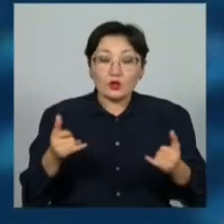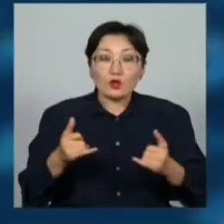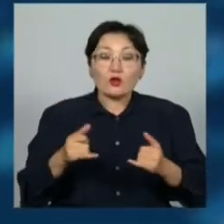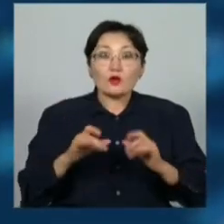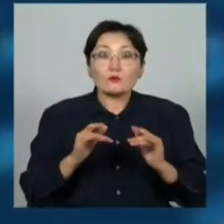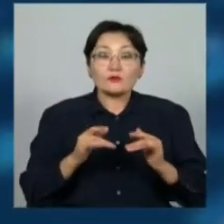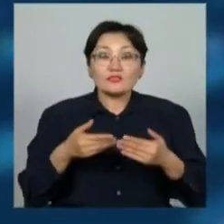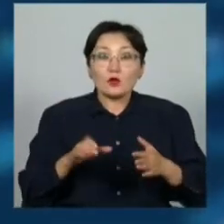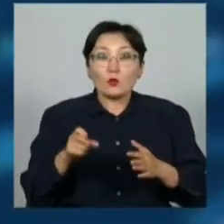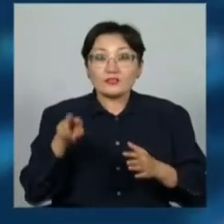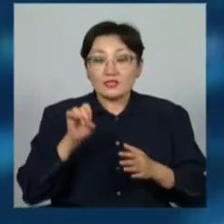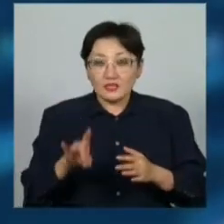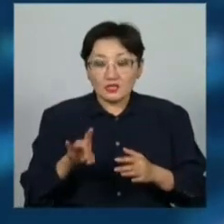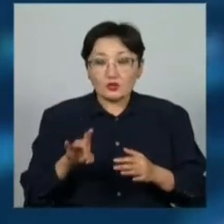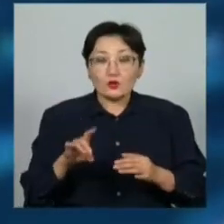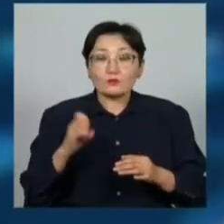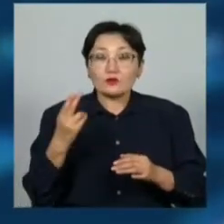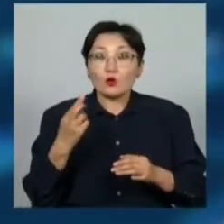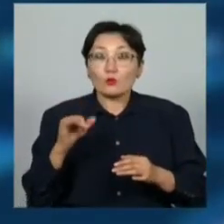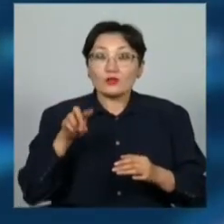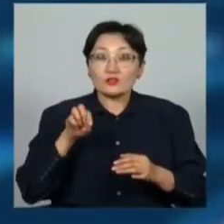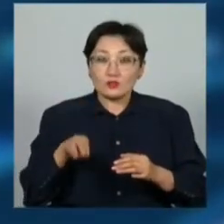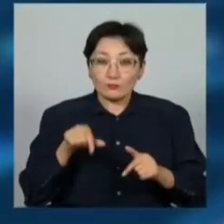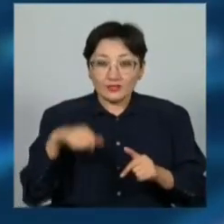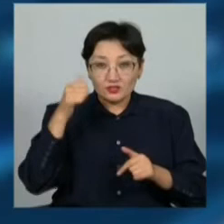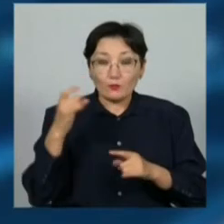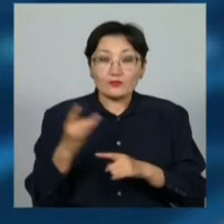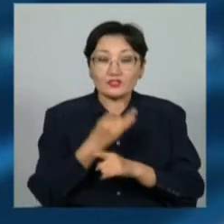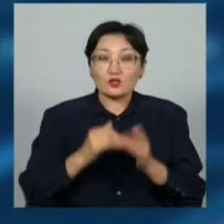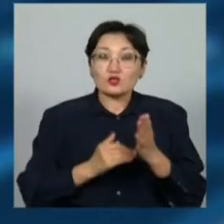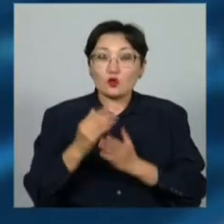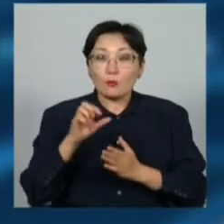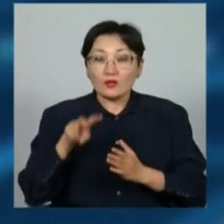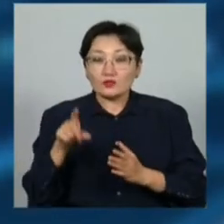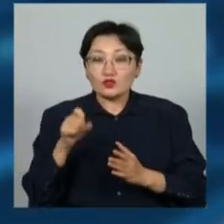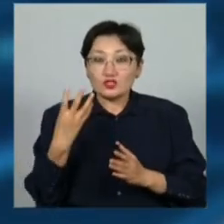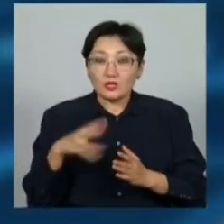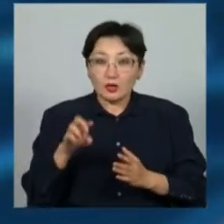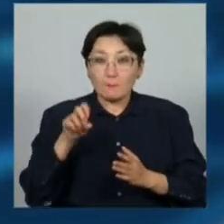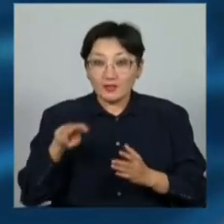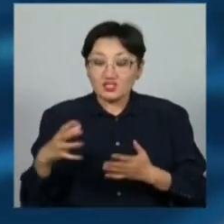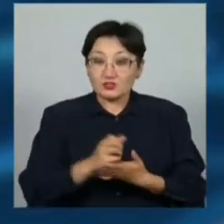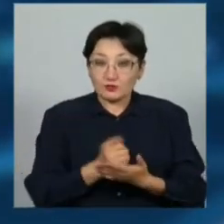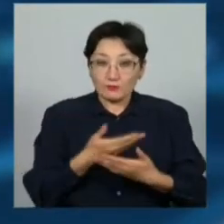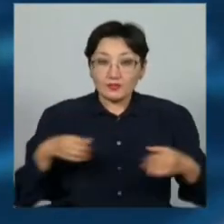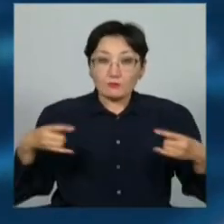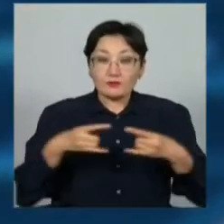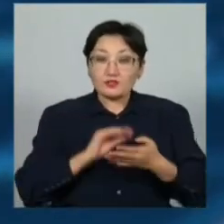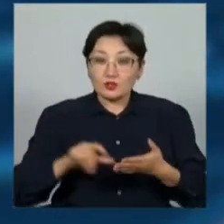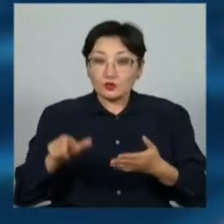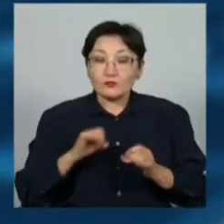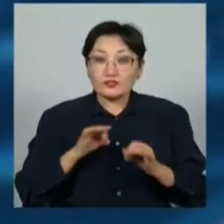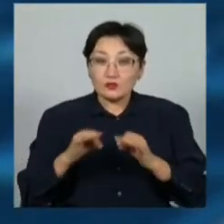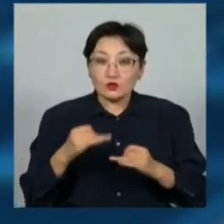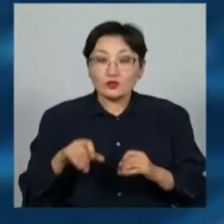интернатының түлегі Уәлиев Данияр Арманұлы ұлттық бірыңғай тестілеуден биыл бірінші рет ең жоғары балл 140 ұпай жинады. Біздің арна тілшілеріне сұхбат